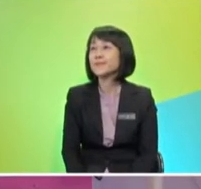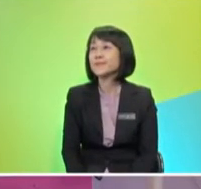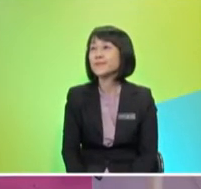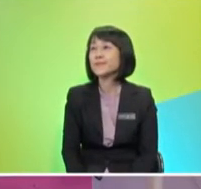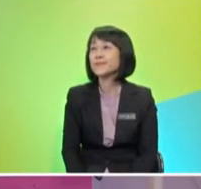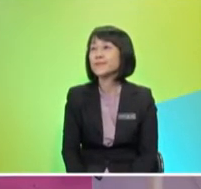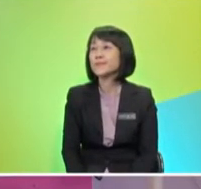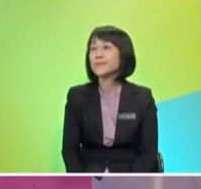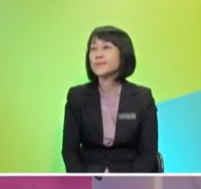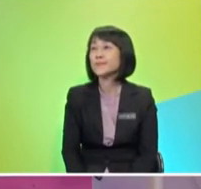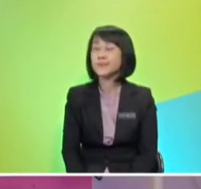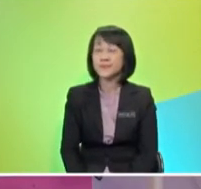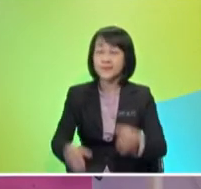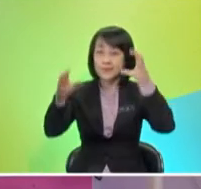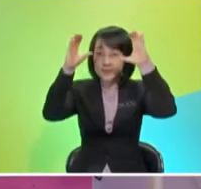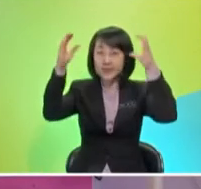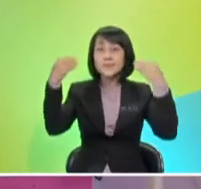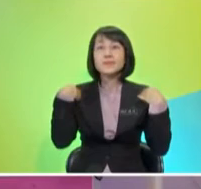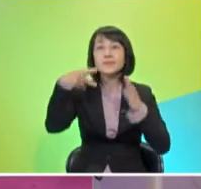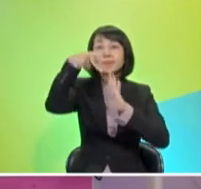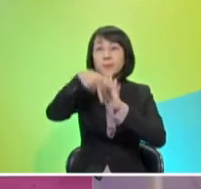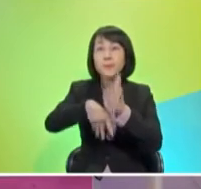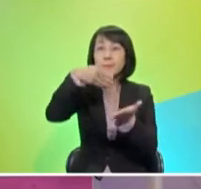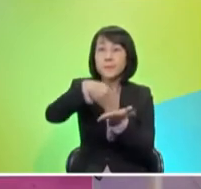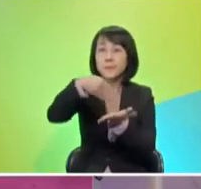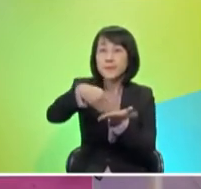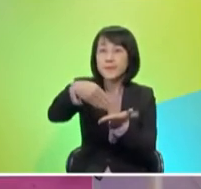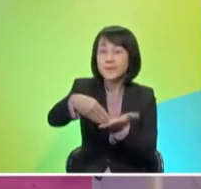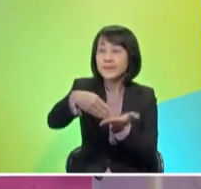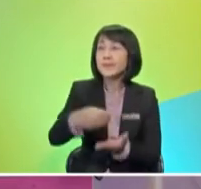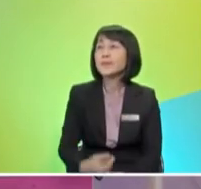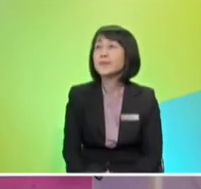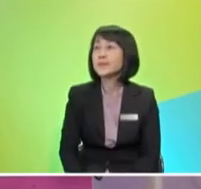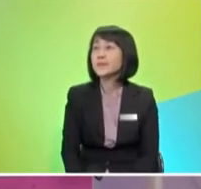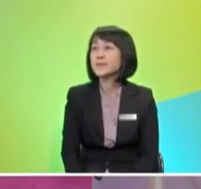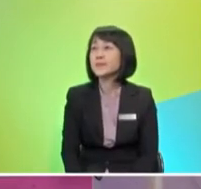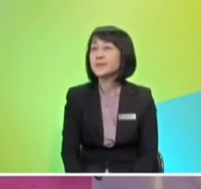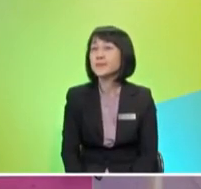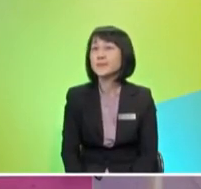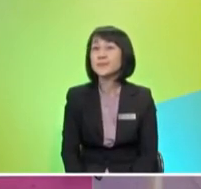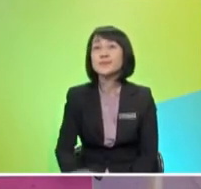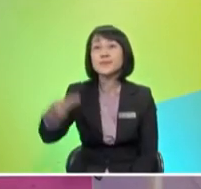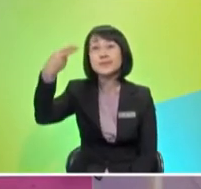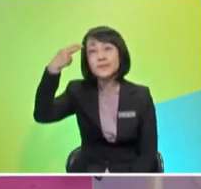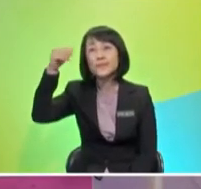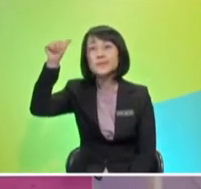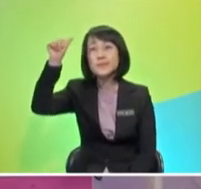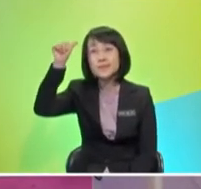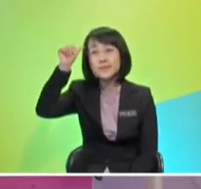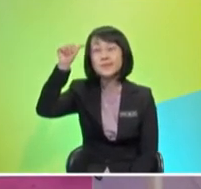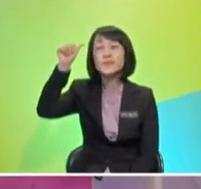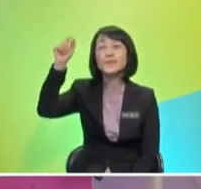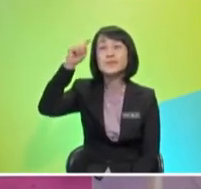ada pembilang Oke murid-murid Cikgu happy happy Zulfikar